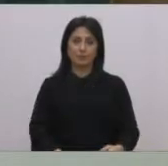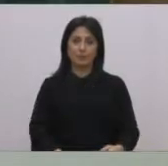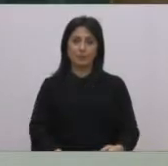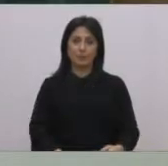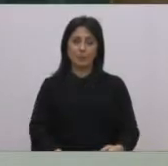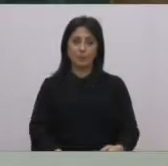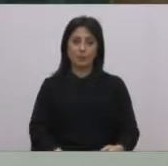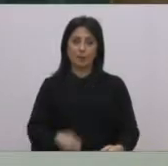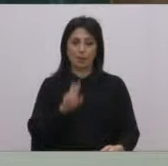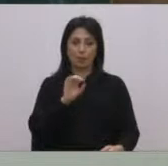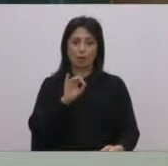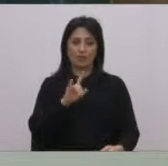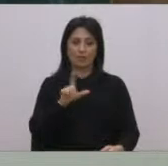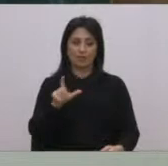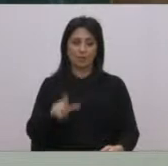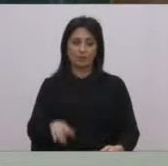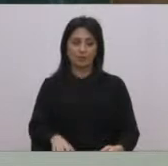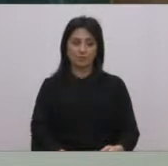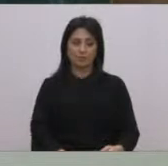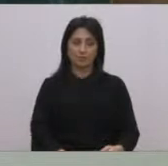ბატონი აზერ ბოლქოძე.